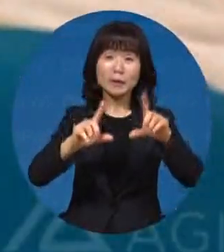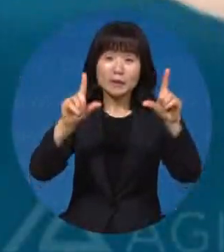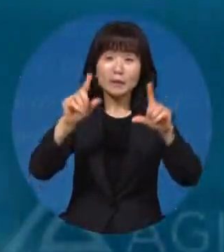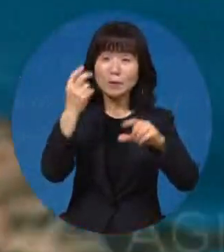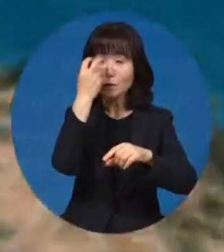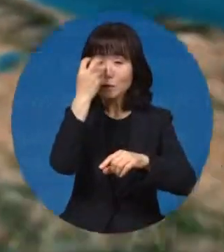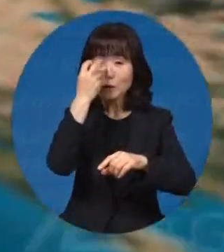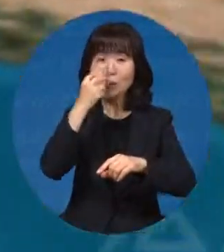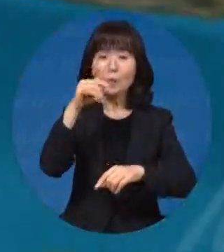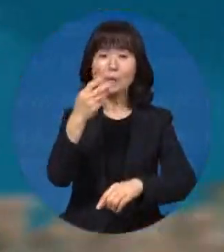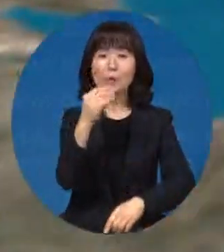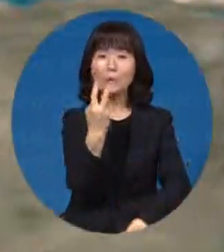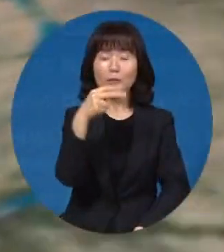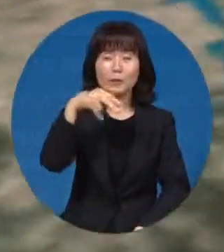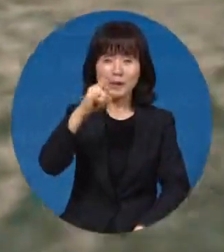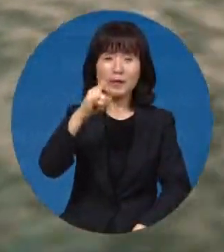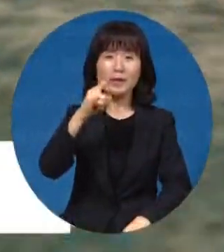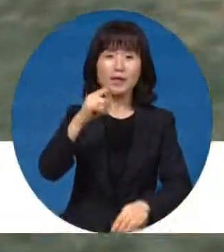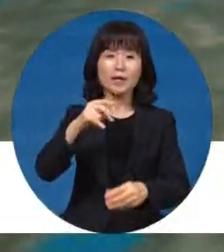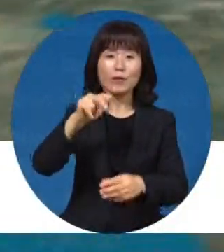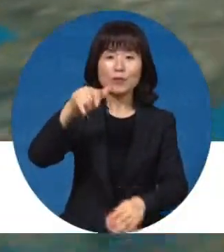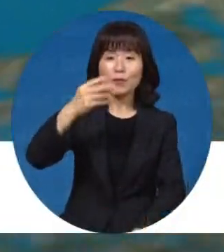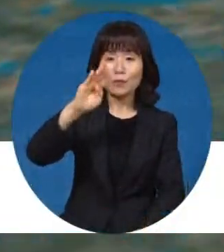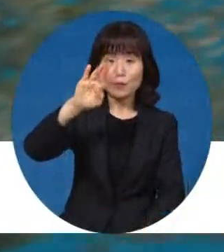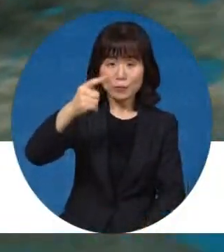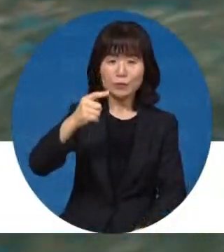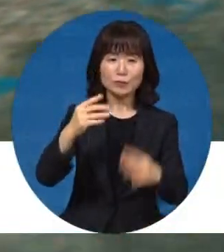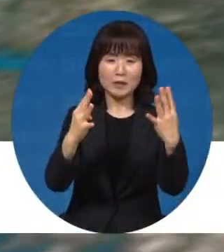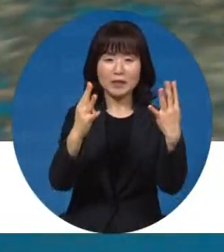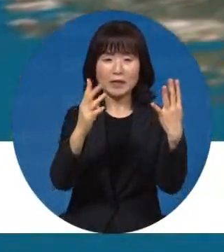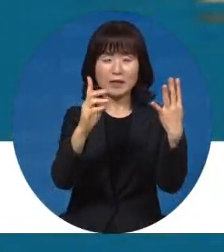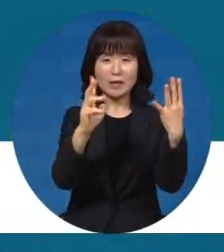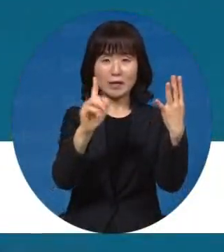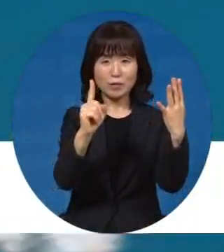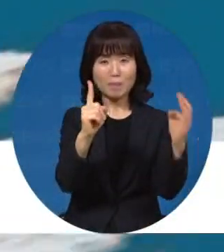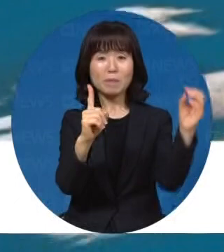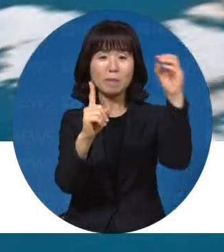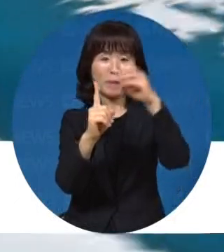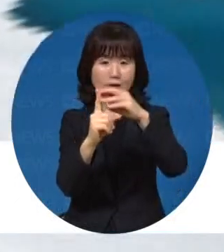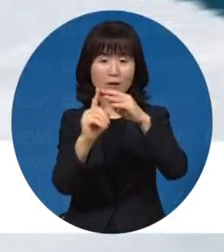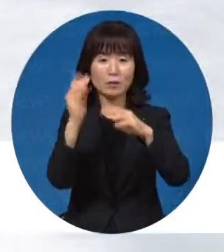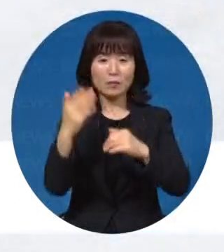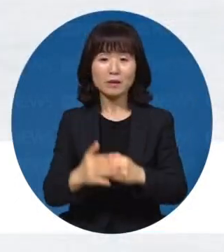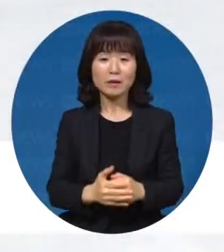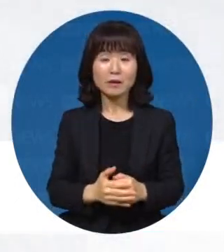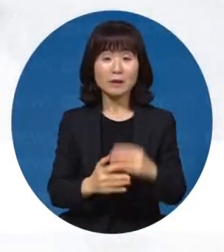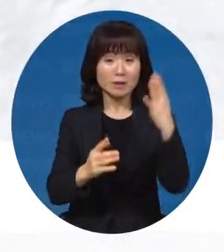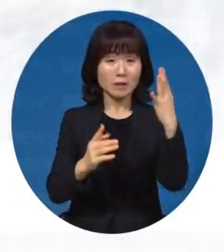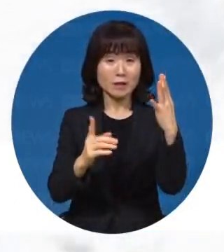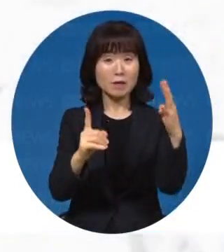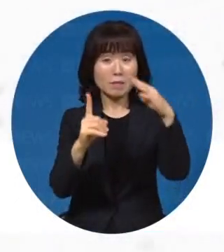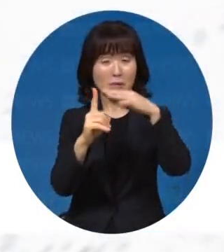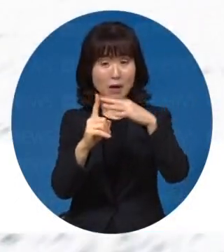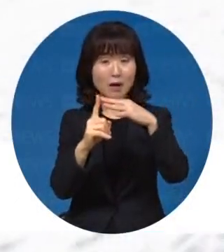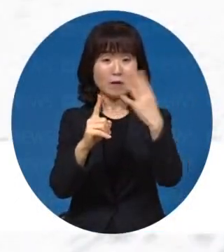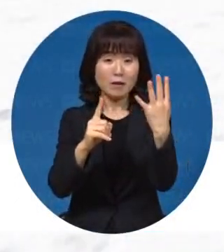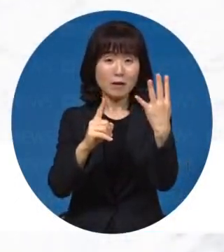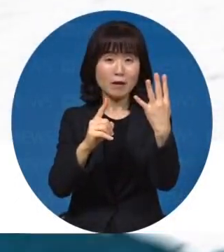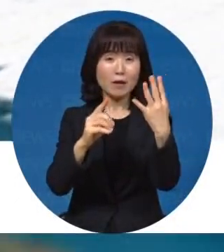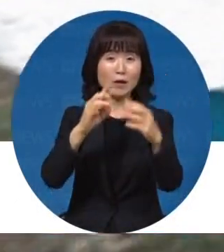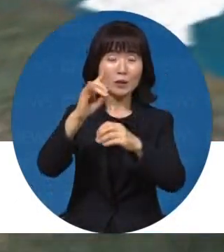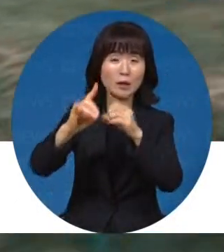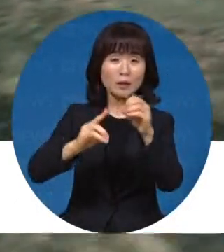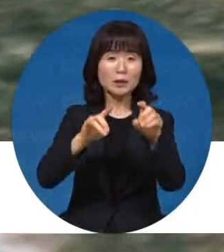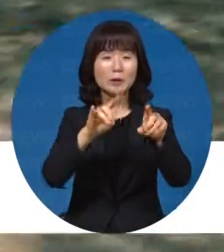탑재됩니다. 나노 위성급으로는 세계 최초로 4개의 위성이 상호간의 거리와 형태를